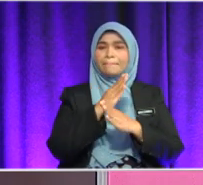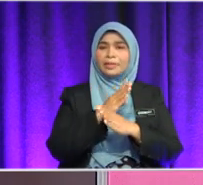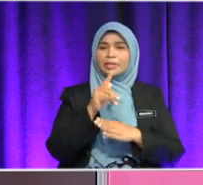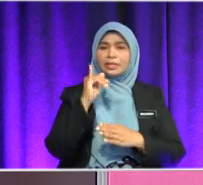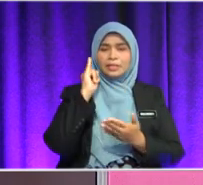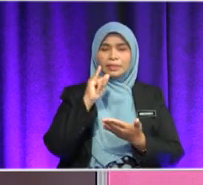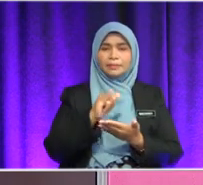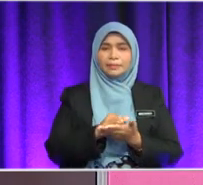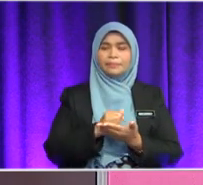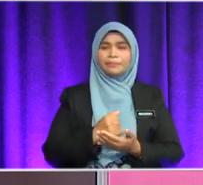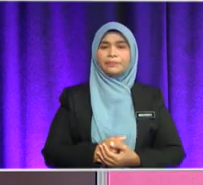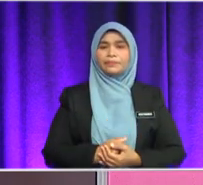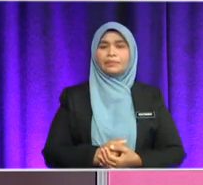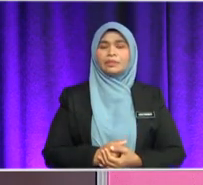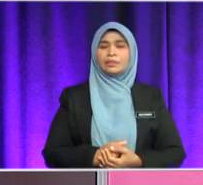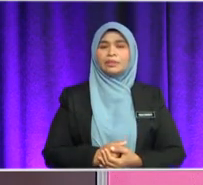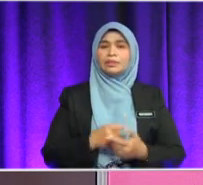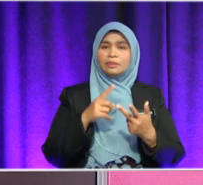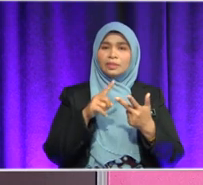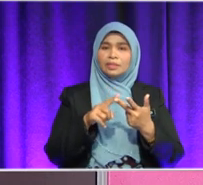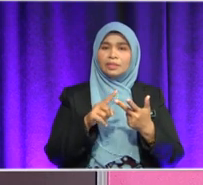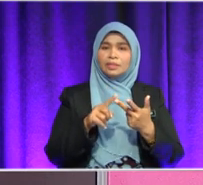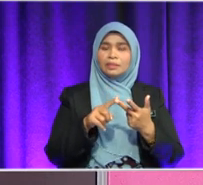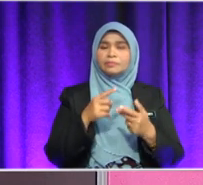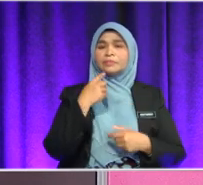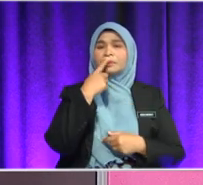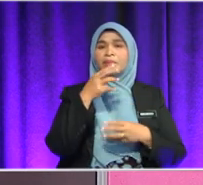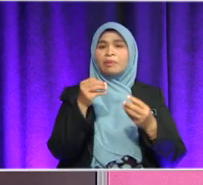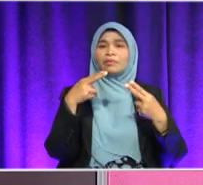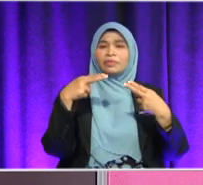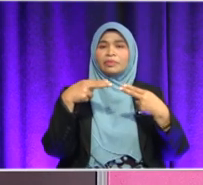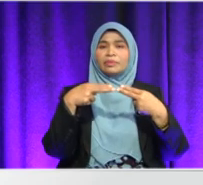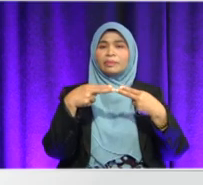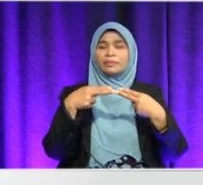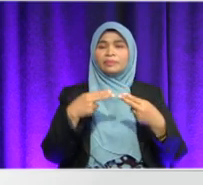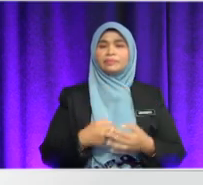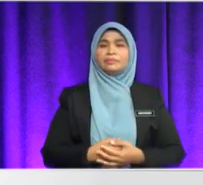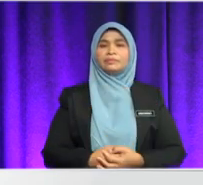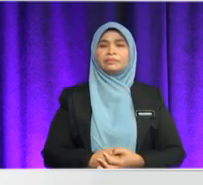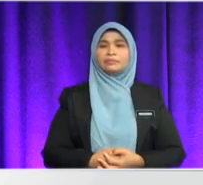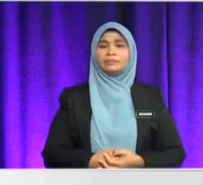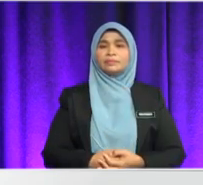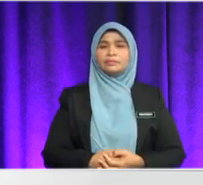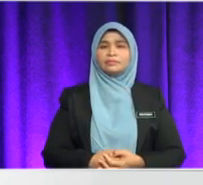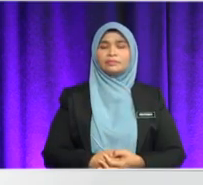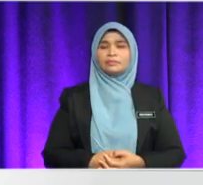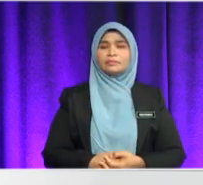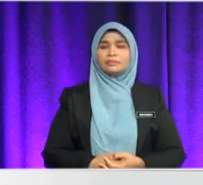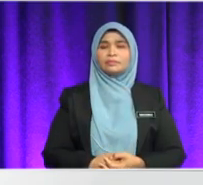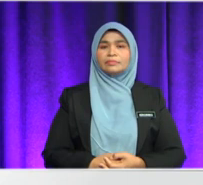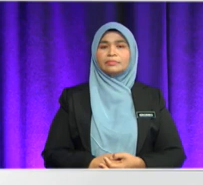ketiganya yang ketiganya gagal sambung nih oke yang ketiga